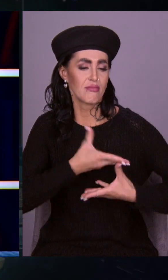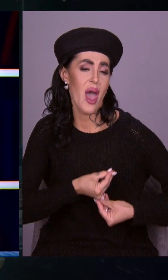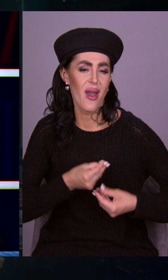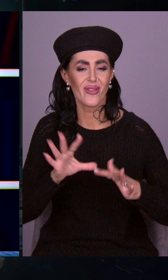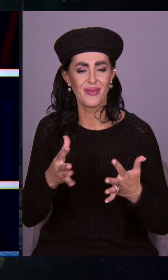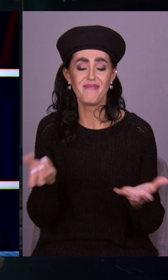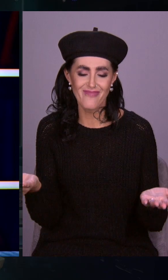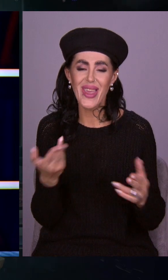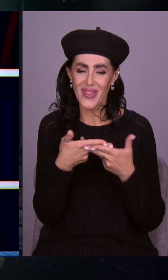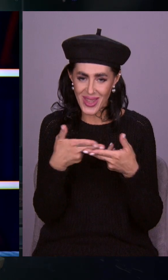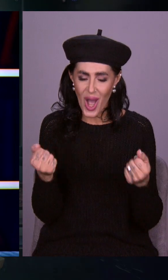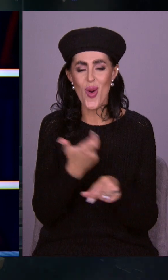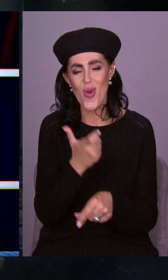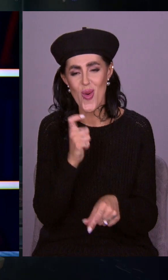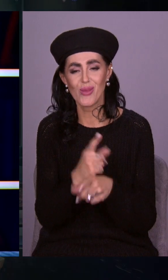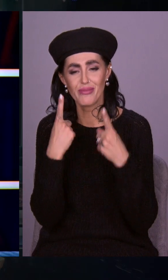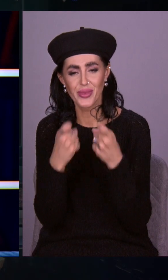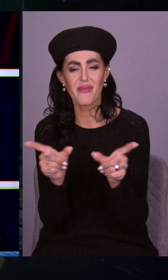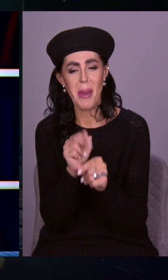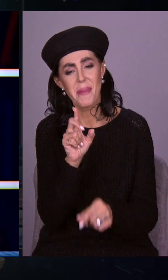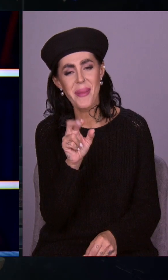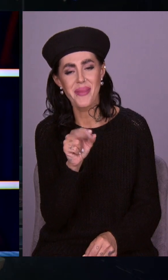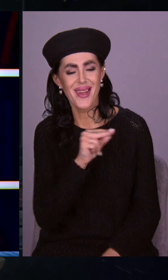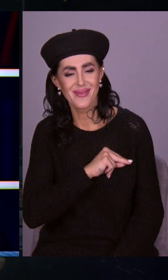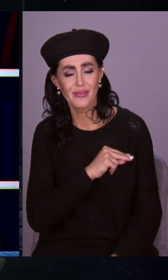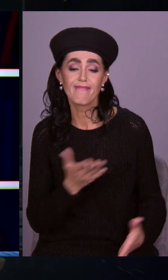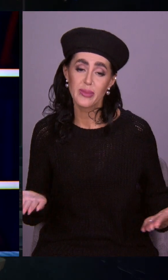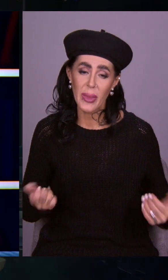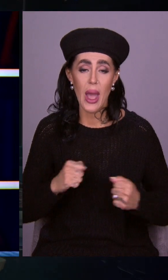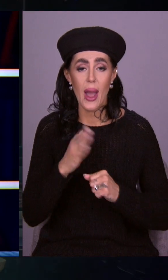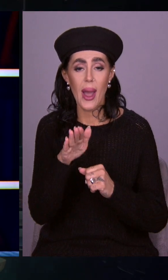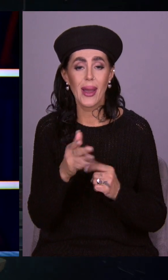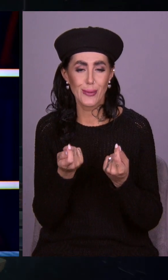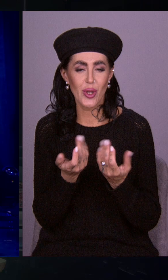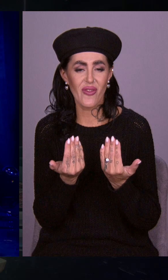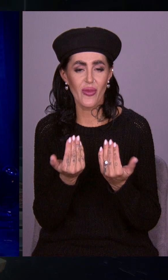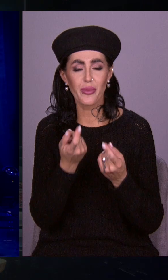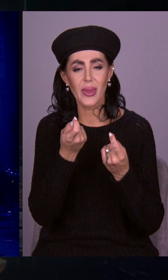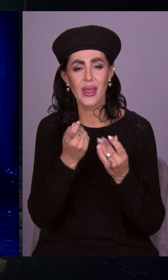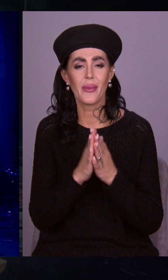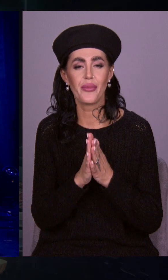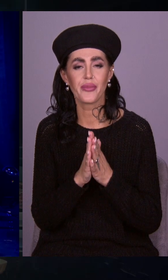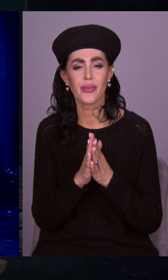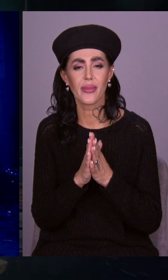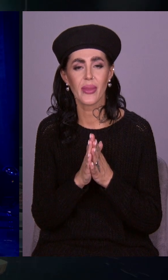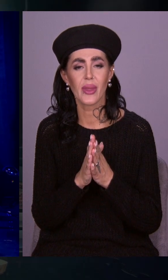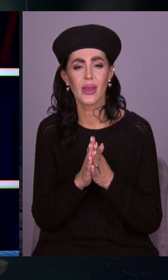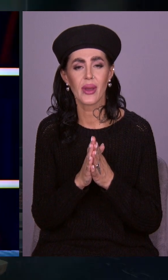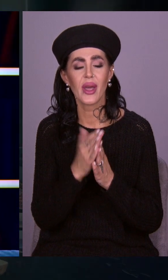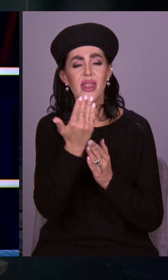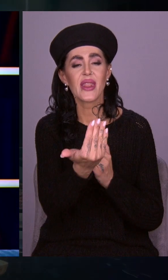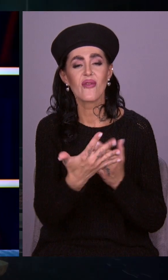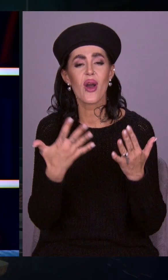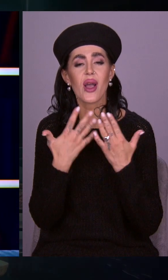нормальна співпраця. Гарний така. Коли... Дякую. Так, давай... Такий трошки хочеться зайти на територію твоїх смаків. От